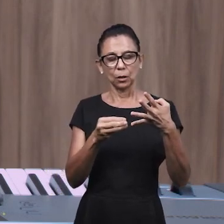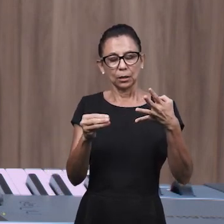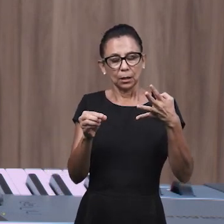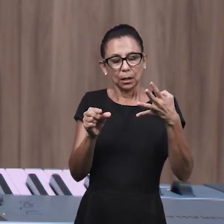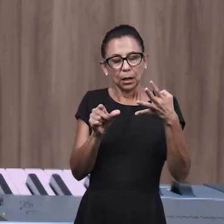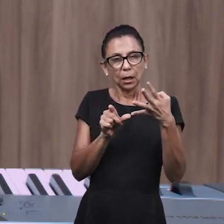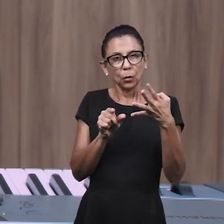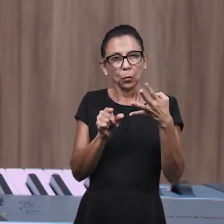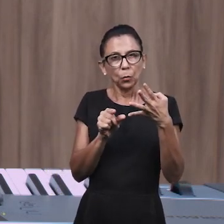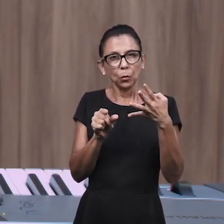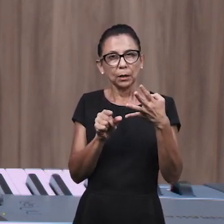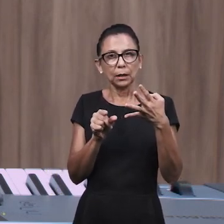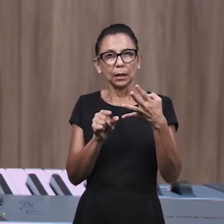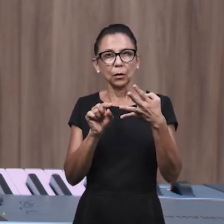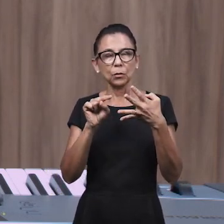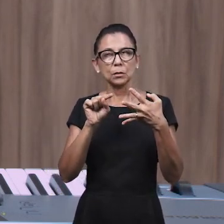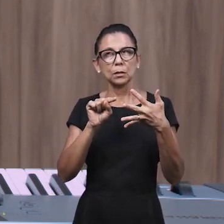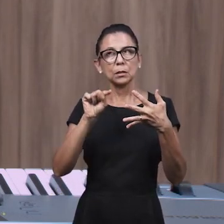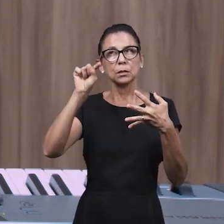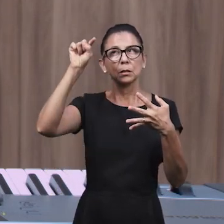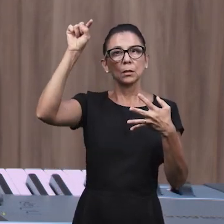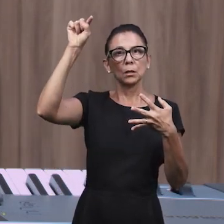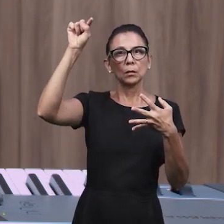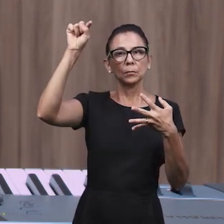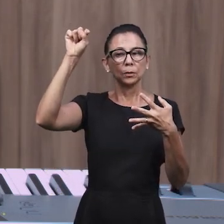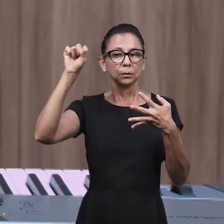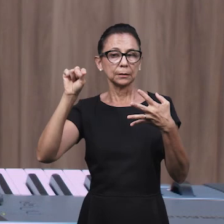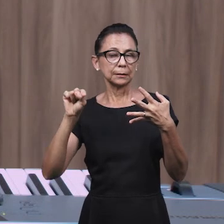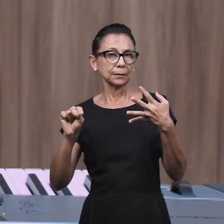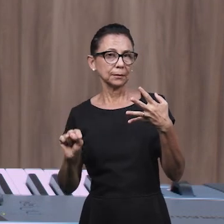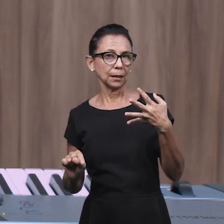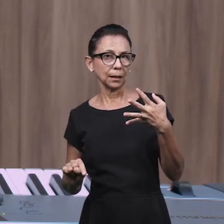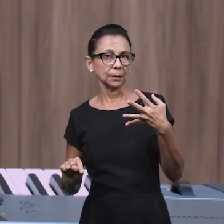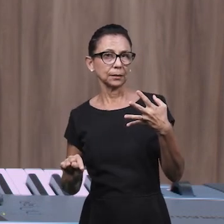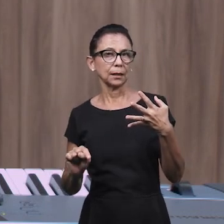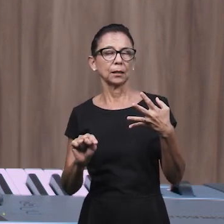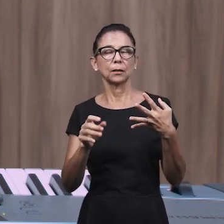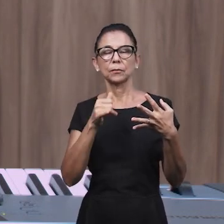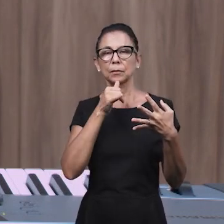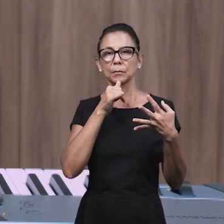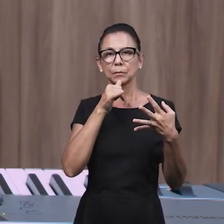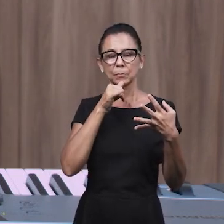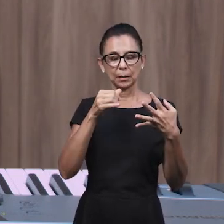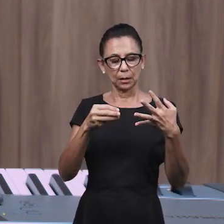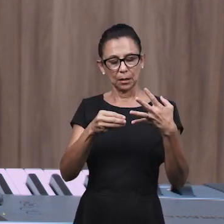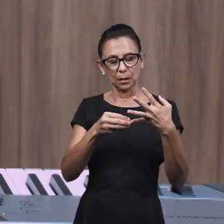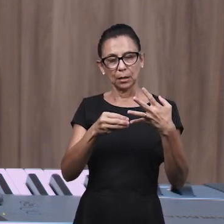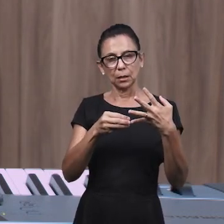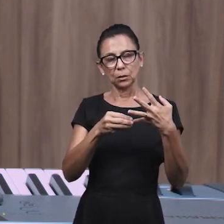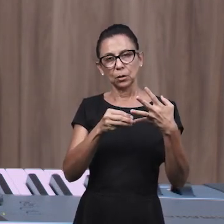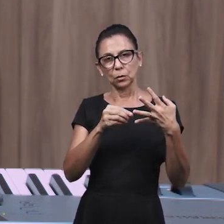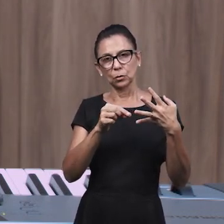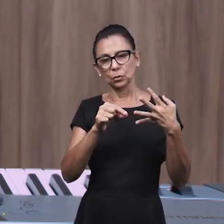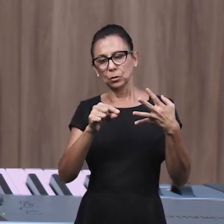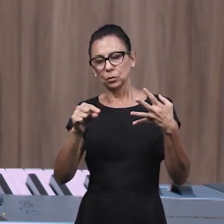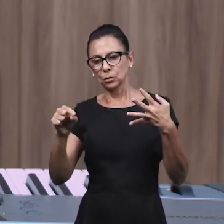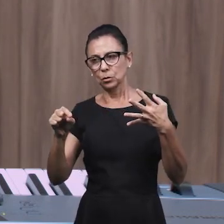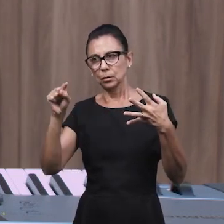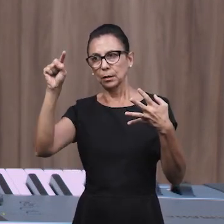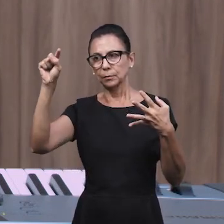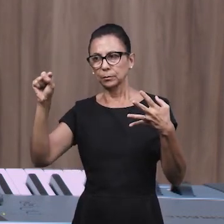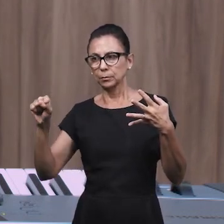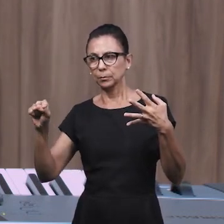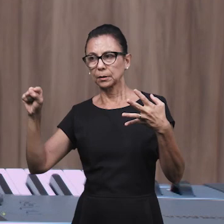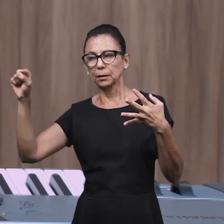si la note se trouve dans les aigus ou dans les graves. Nous avons ici une note longue, aiguë, qui